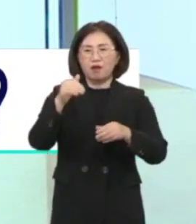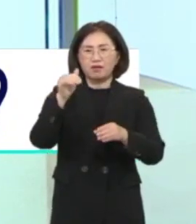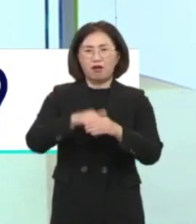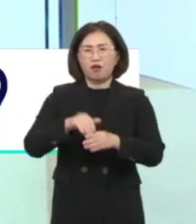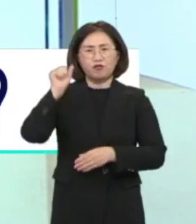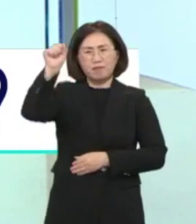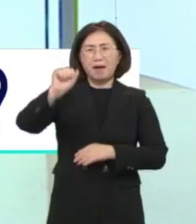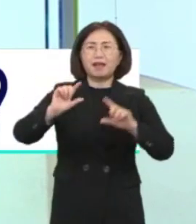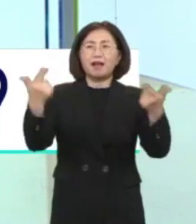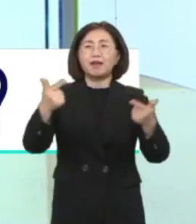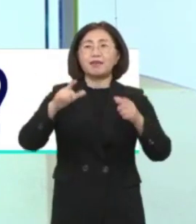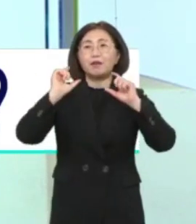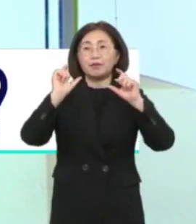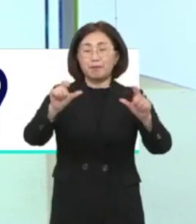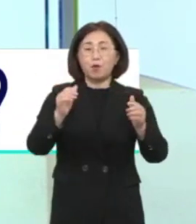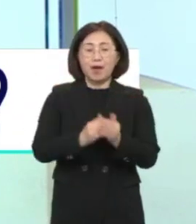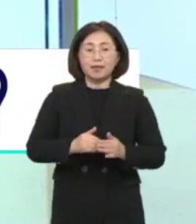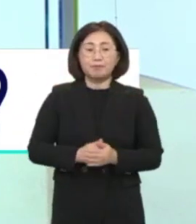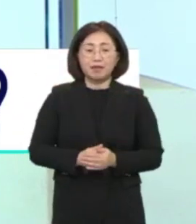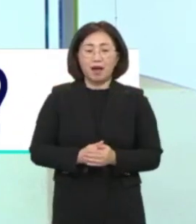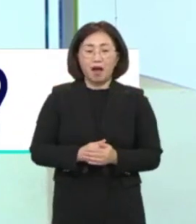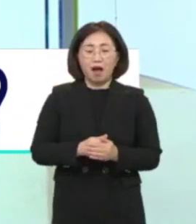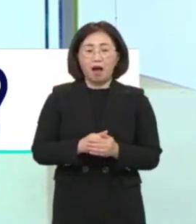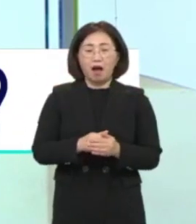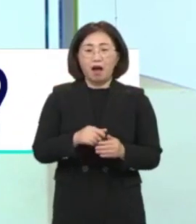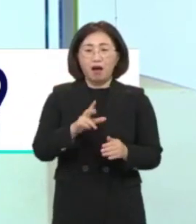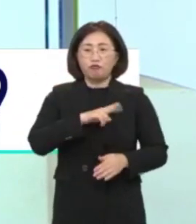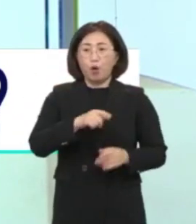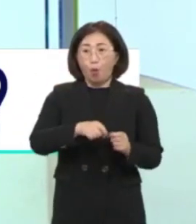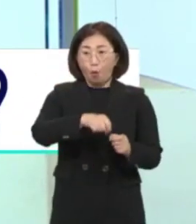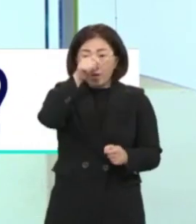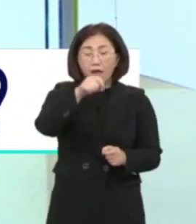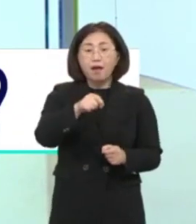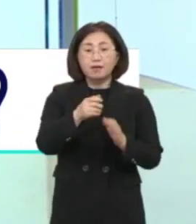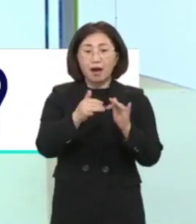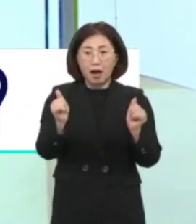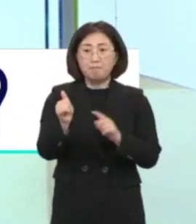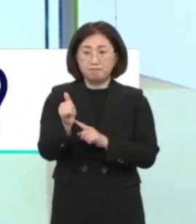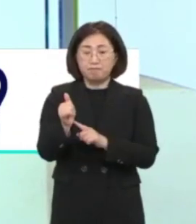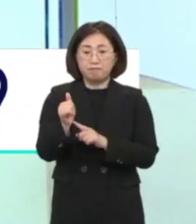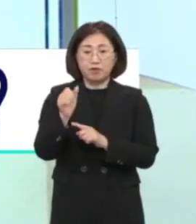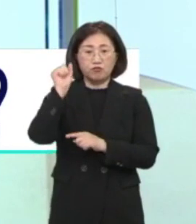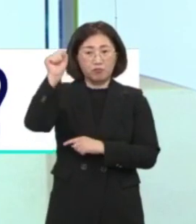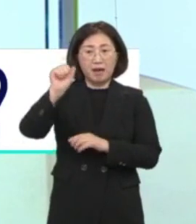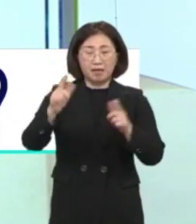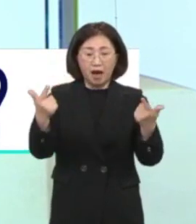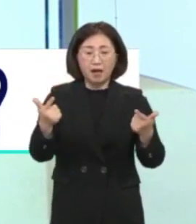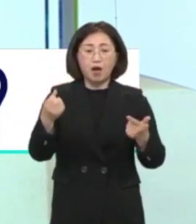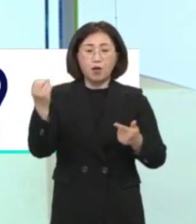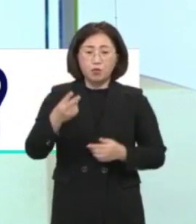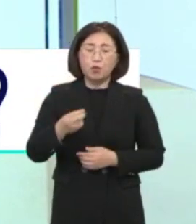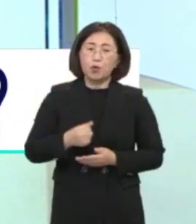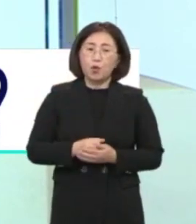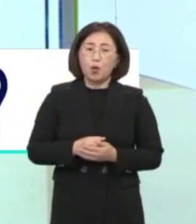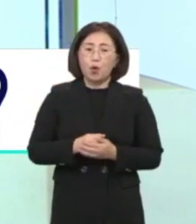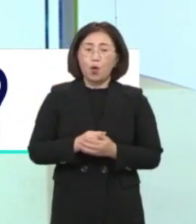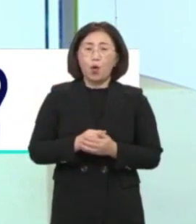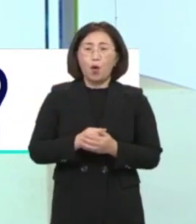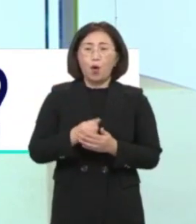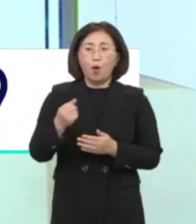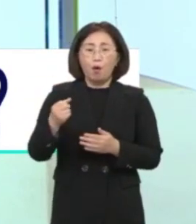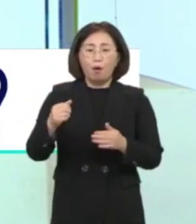최다선 의원의 불출마인 만큼 정치권의 세대교체 요구와 맞물려 중진 용태론의 신호탄이 될 수 있다는 관측이